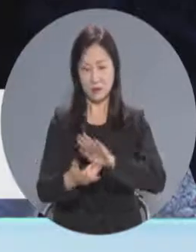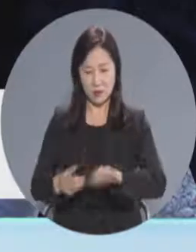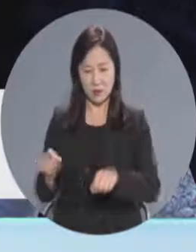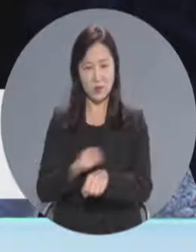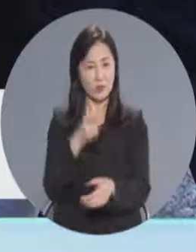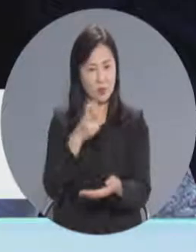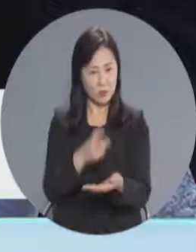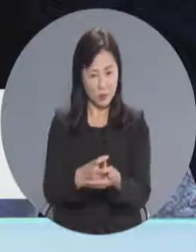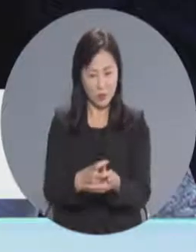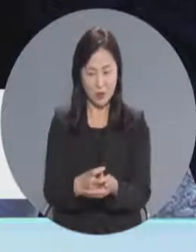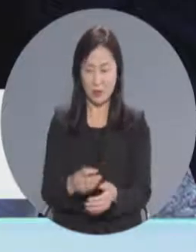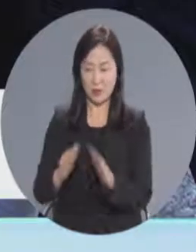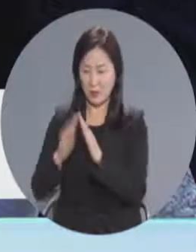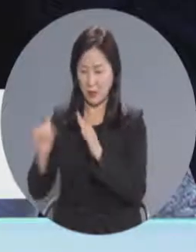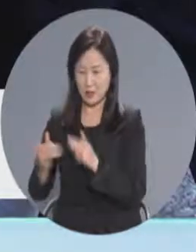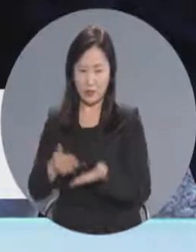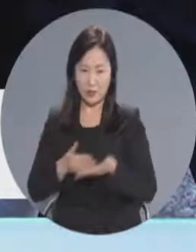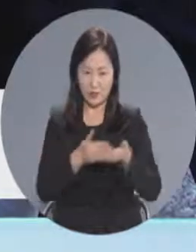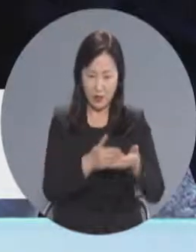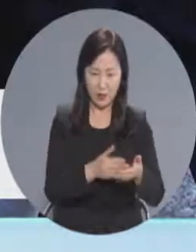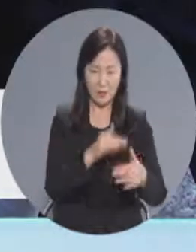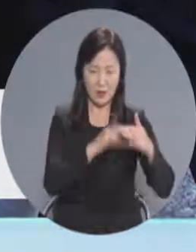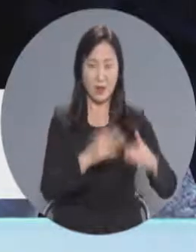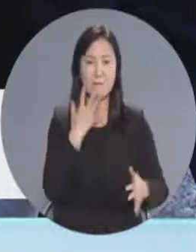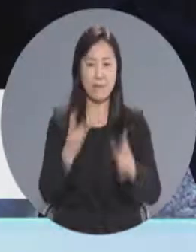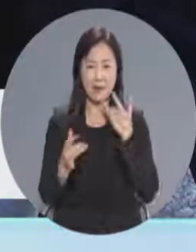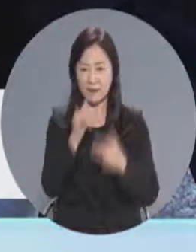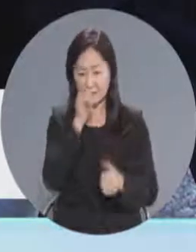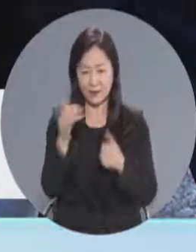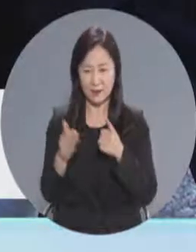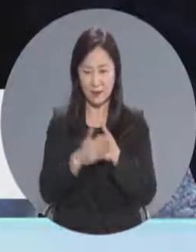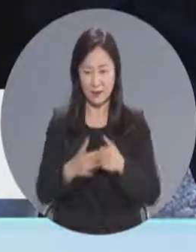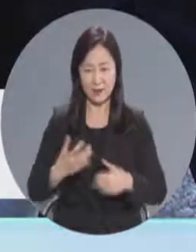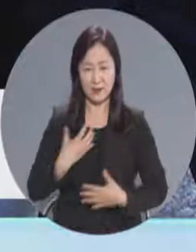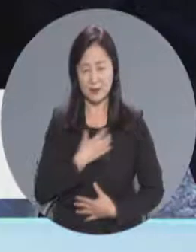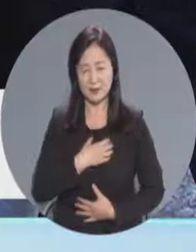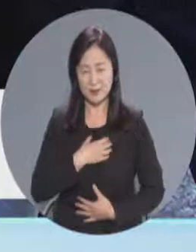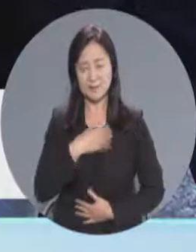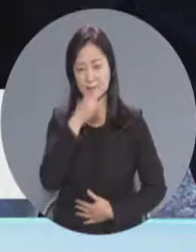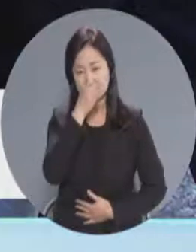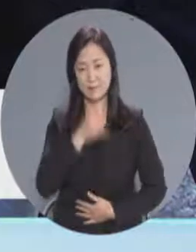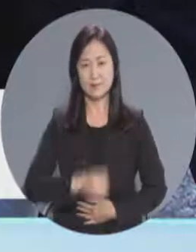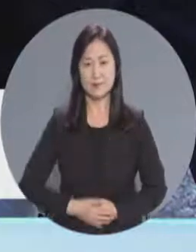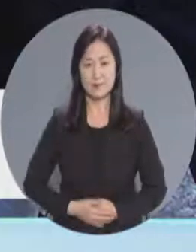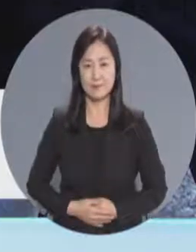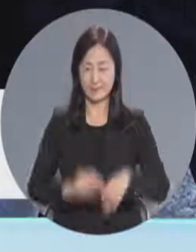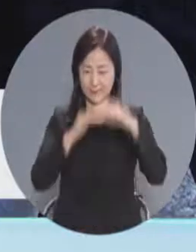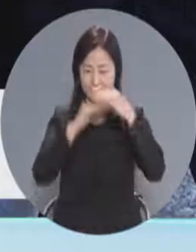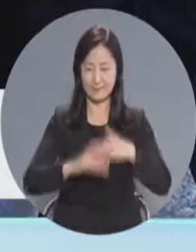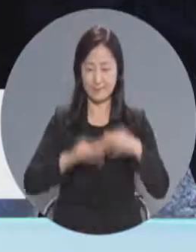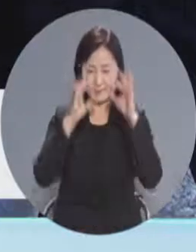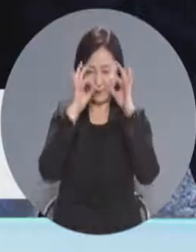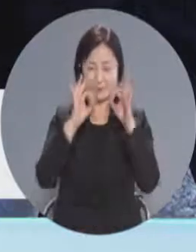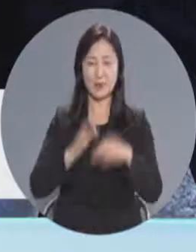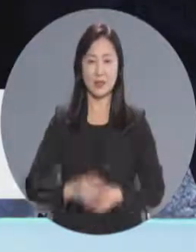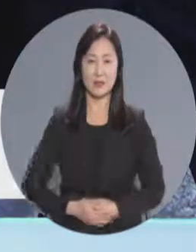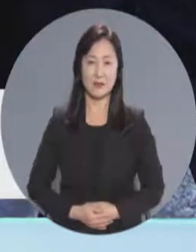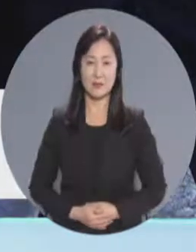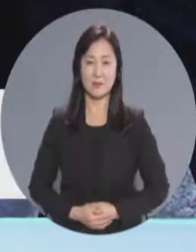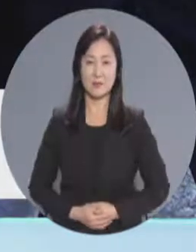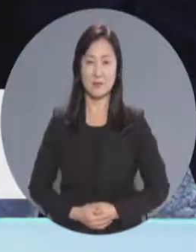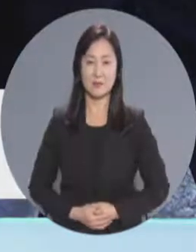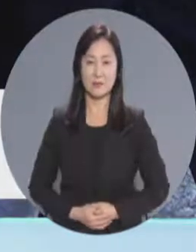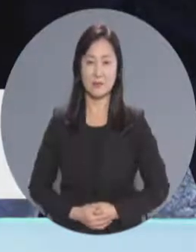시민단체들이 요구했던 내용들이 상당수 빠진 단쪽짜리가 될 가능성이 높은 상황입니다. 조희원 기자가 취재했습니다.